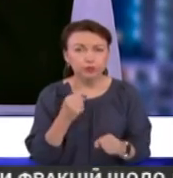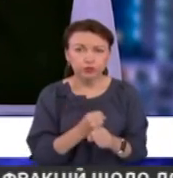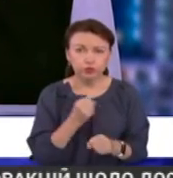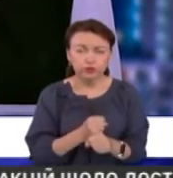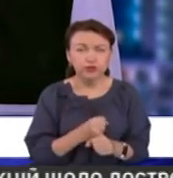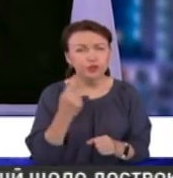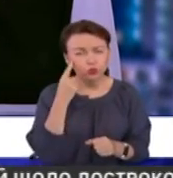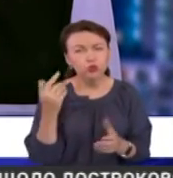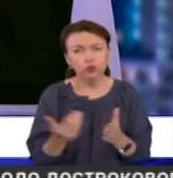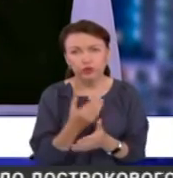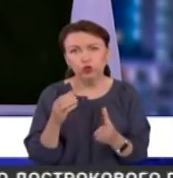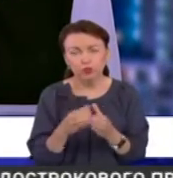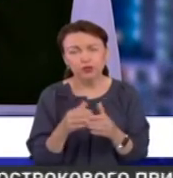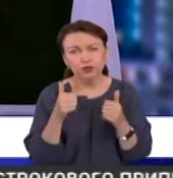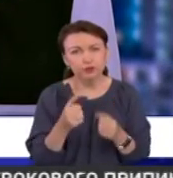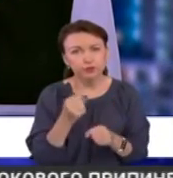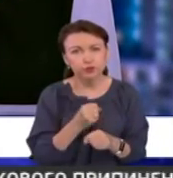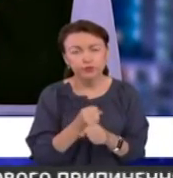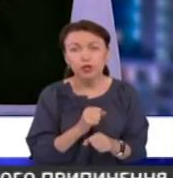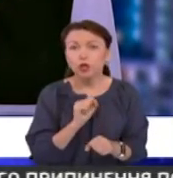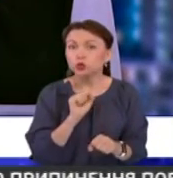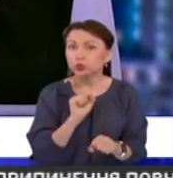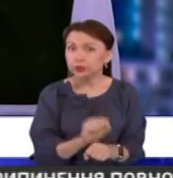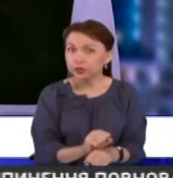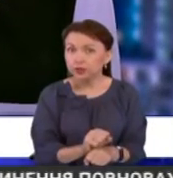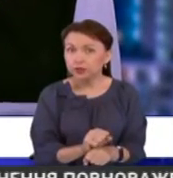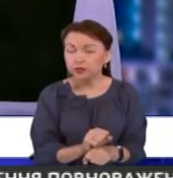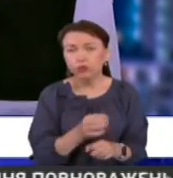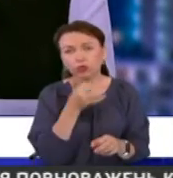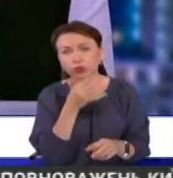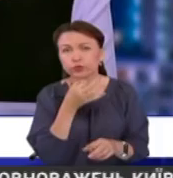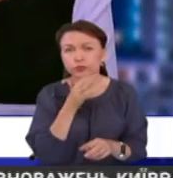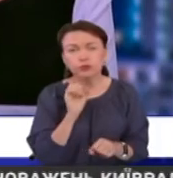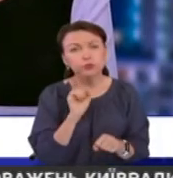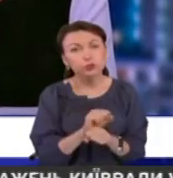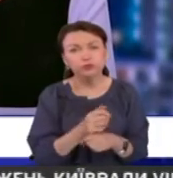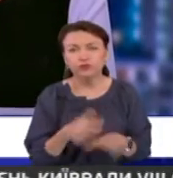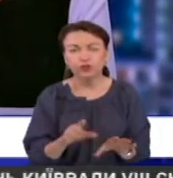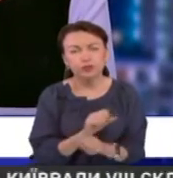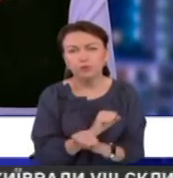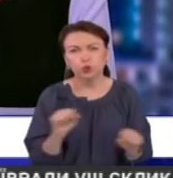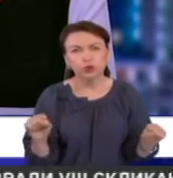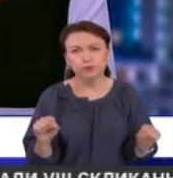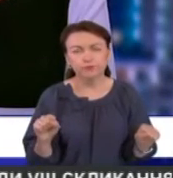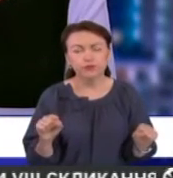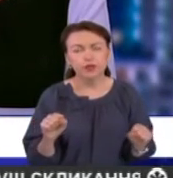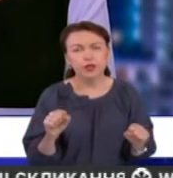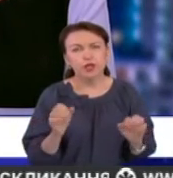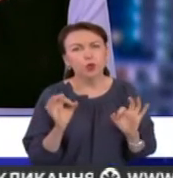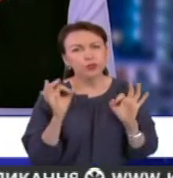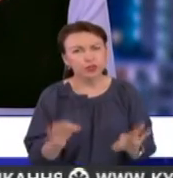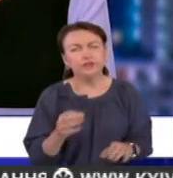медичну реформу, допрацює, тому що зупинити, як би вона мені подобалась чи не подобалась, зупинити вже не можна. Об'єктивно дивлячись на